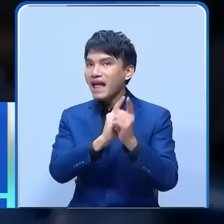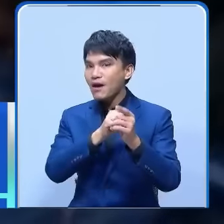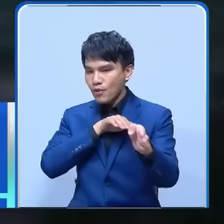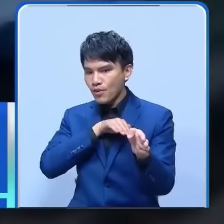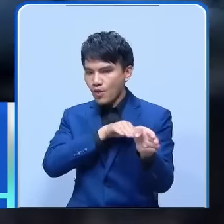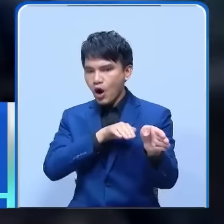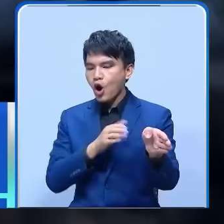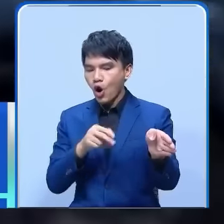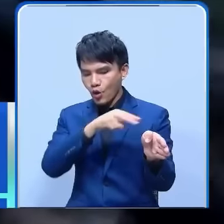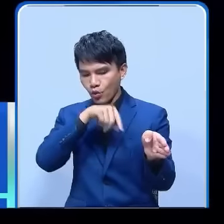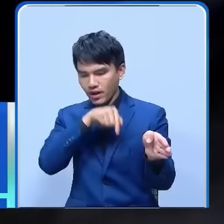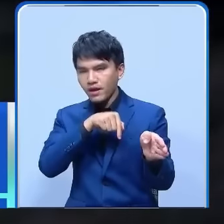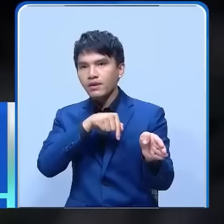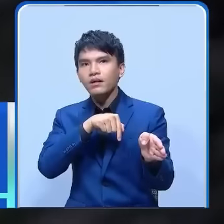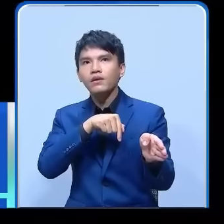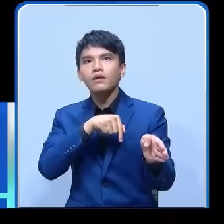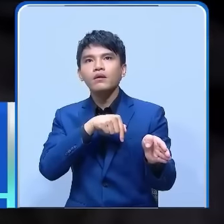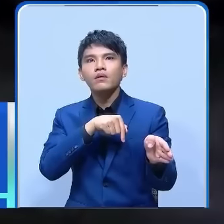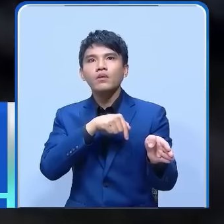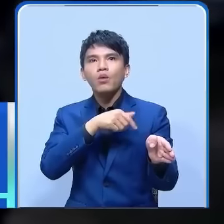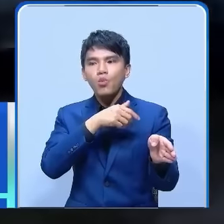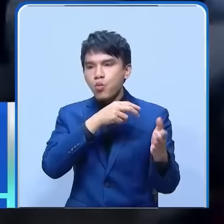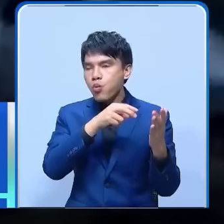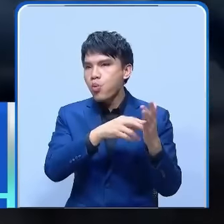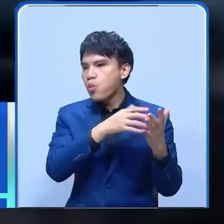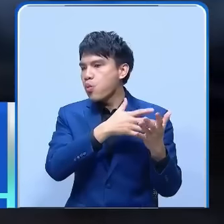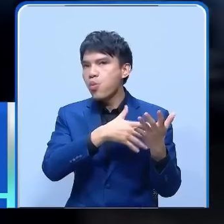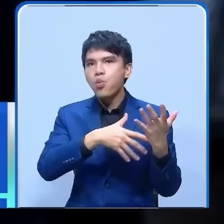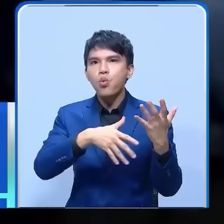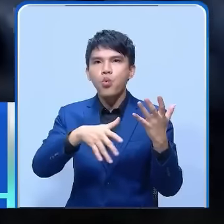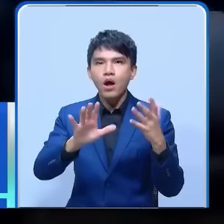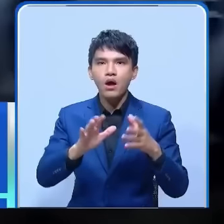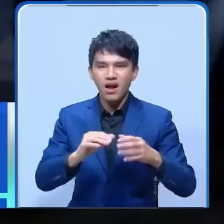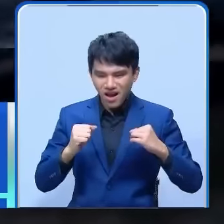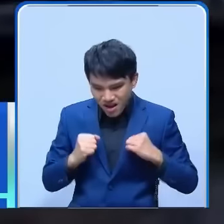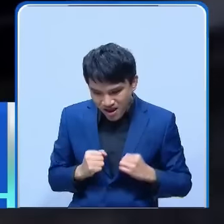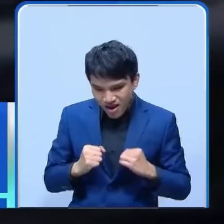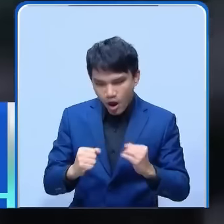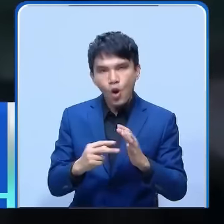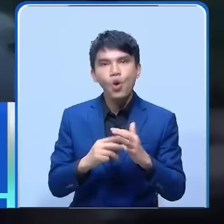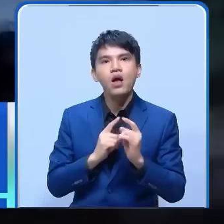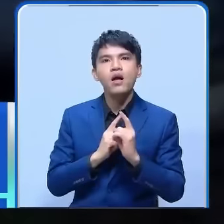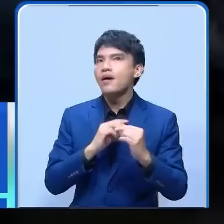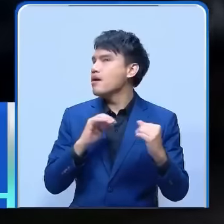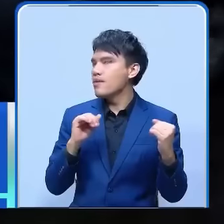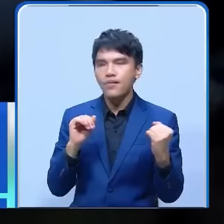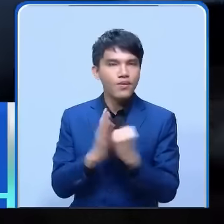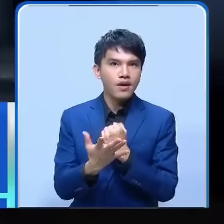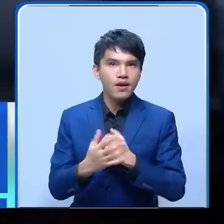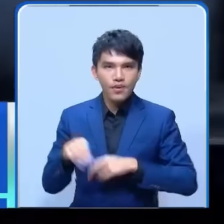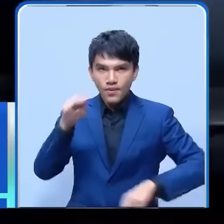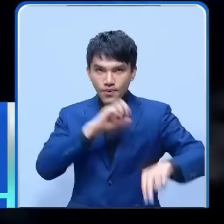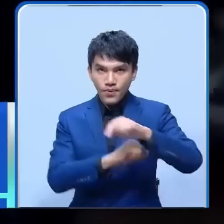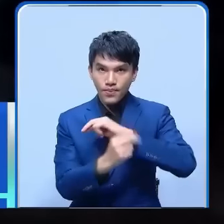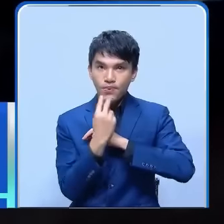กระบะปรากฏทิ้งรถแล้ววิ่งหนีเข้าป่าเจ้าหน้าที่พยายามวิ่งไล่ตามแต่ไม่ทันตรวจสอบโดยรอบ